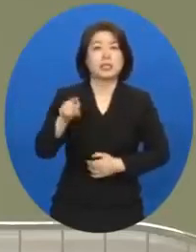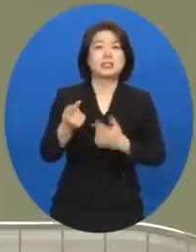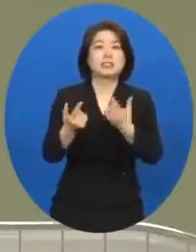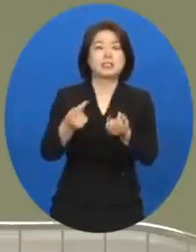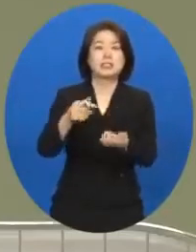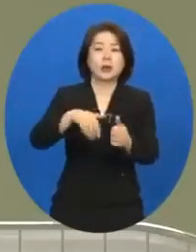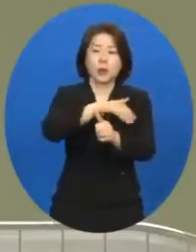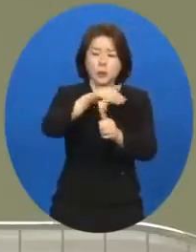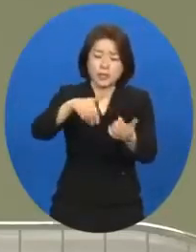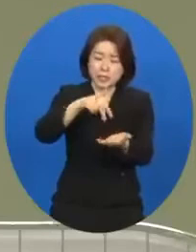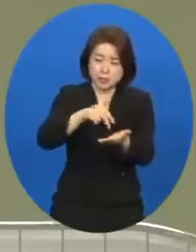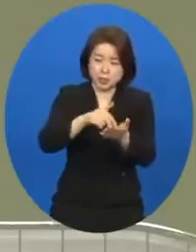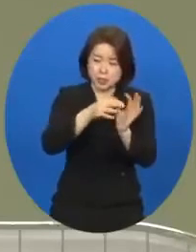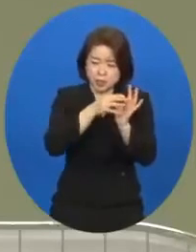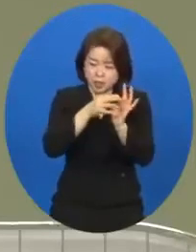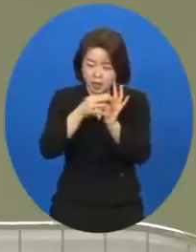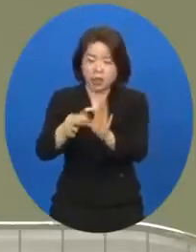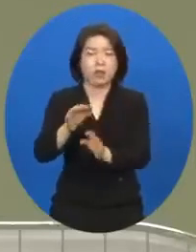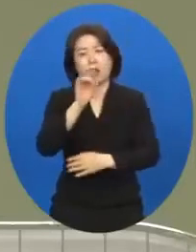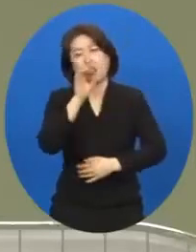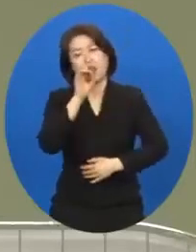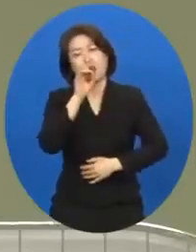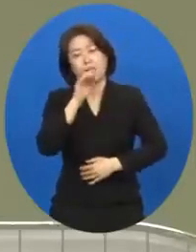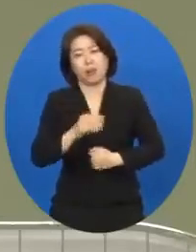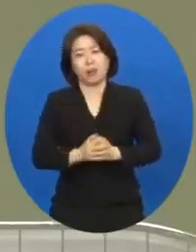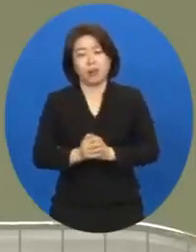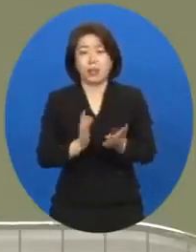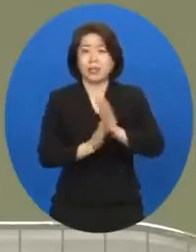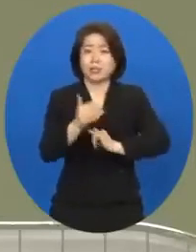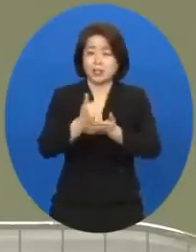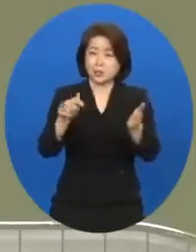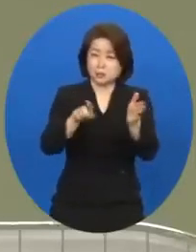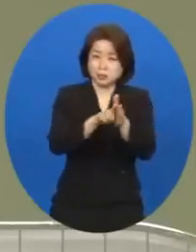상태로 계속 가면 안 됩니다. 예수를 믿고도